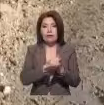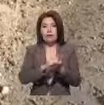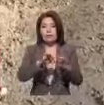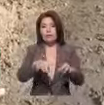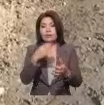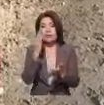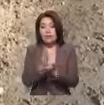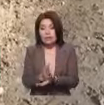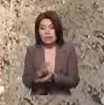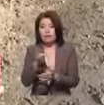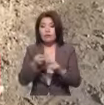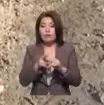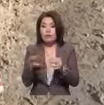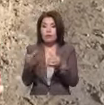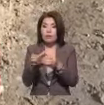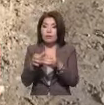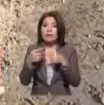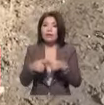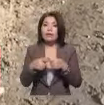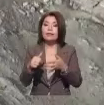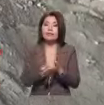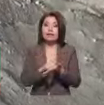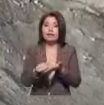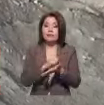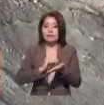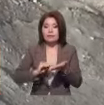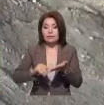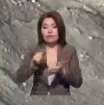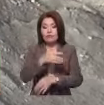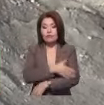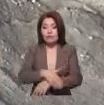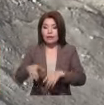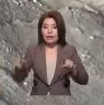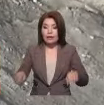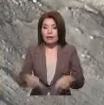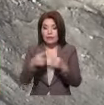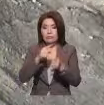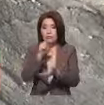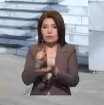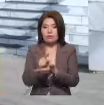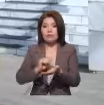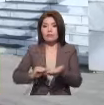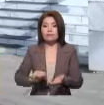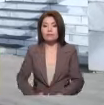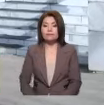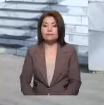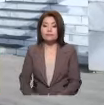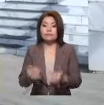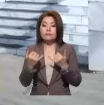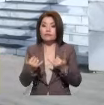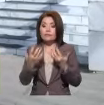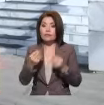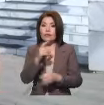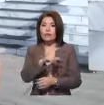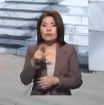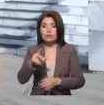айтып отыр. Тіпті бұл компанияға техникалық құжатнамада осы көшелерді қалпына келтіру міндеттелген екен. Қазір таңда тұрғындардан тағы